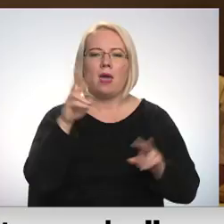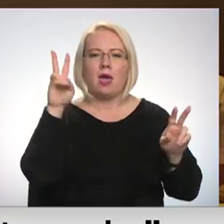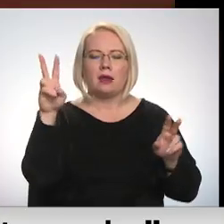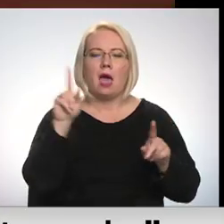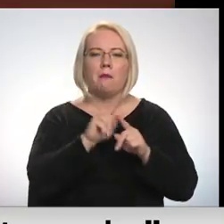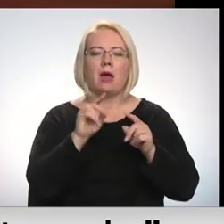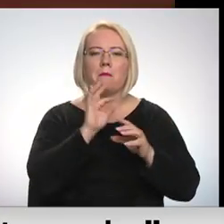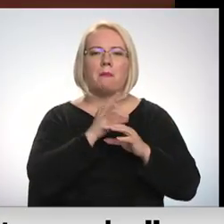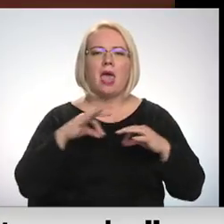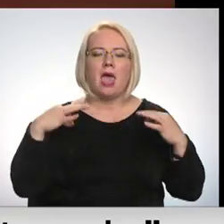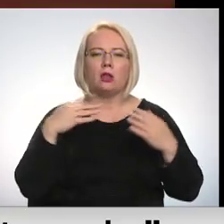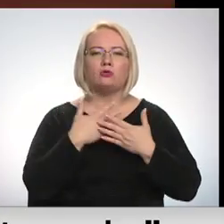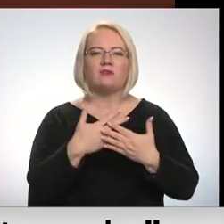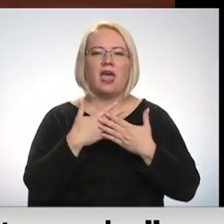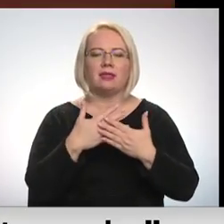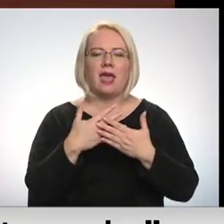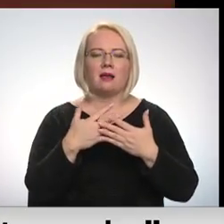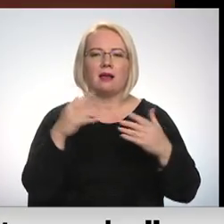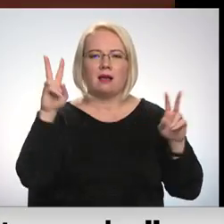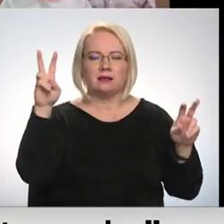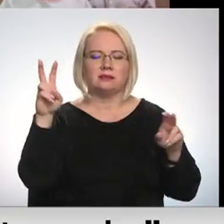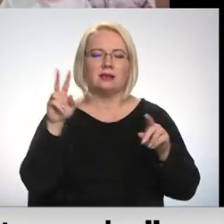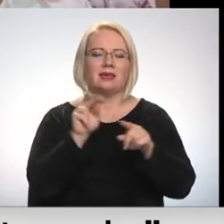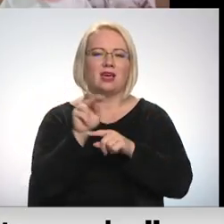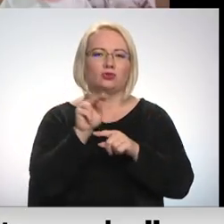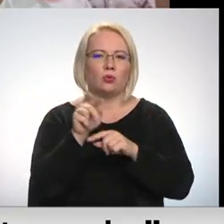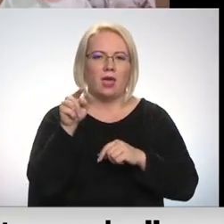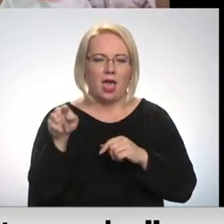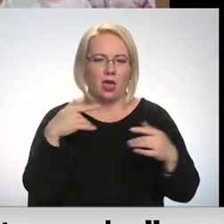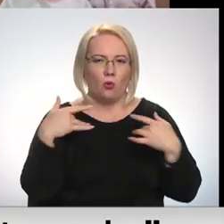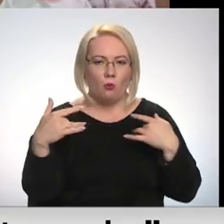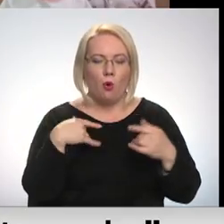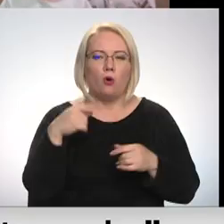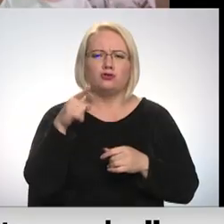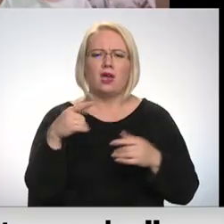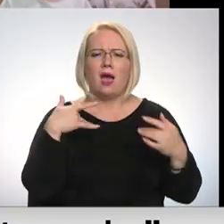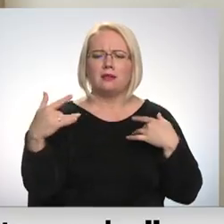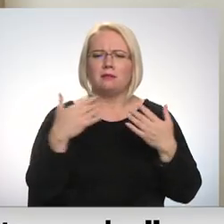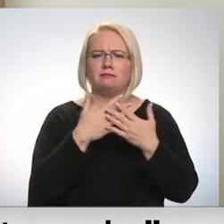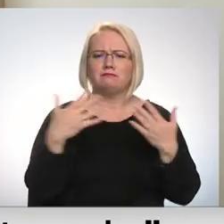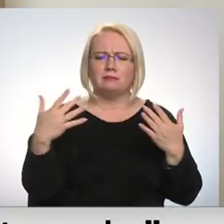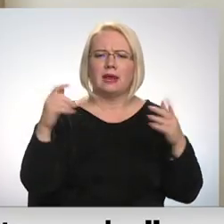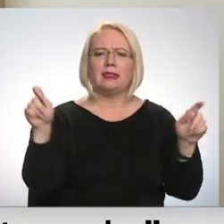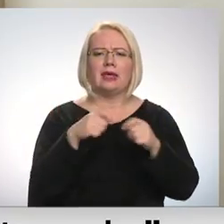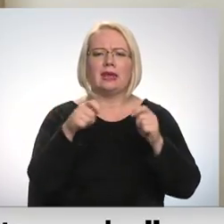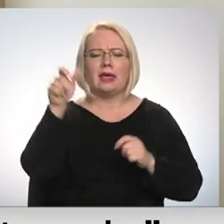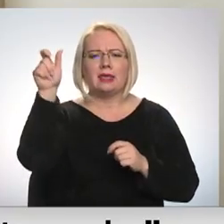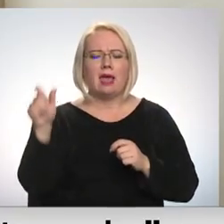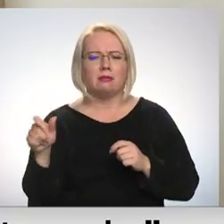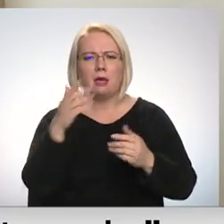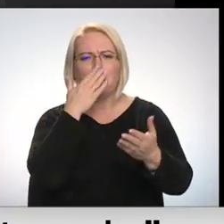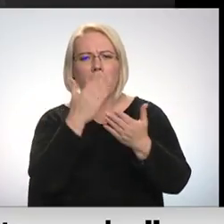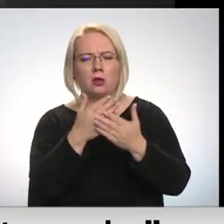zvejnieku iestudējumu Maskavas Lielajā teātrī. Atzinību guvuši arī šī Bizē superhita aktieru darbi, diriģenta sniegums, kā arī pati opera,